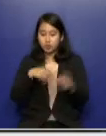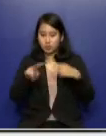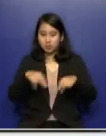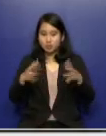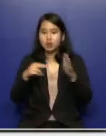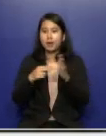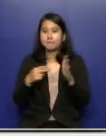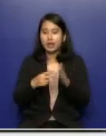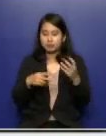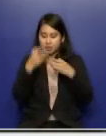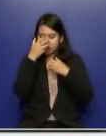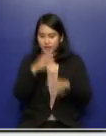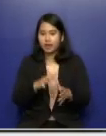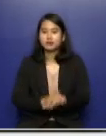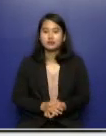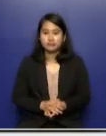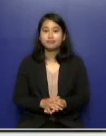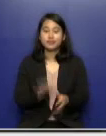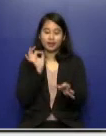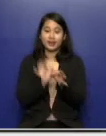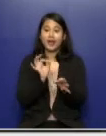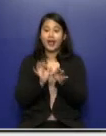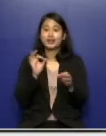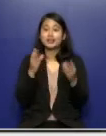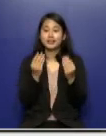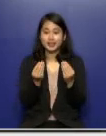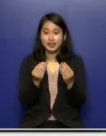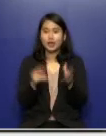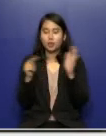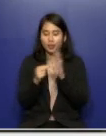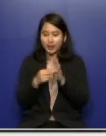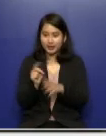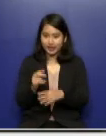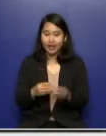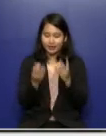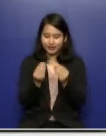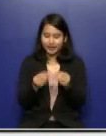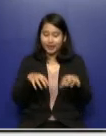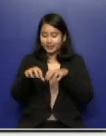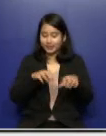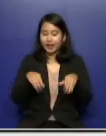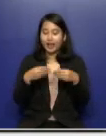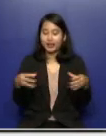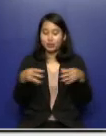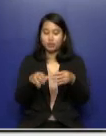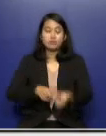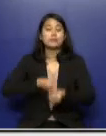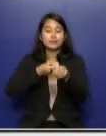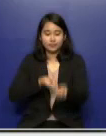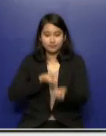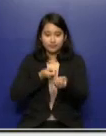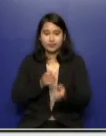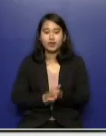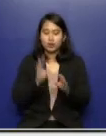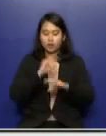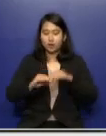ก็มีที่ไปที่มาเรื่องธนาคารที่ดินเป็นส่วนหนึ่งของการหาที่ดินให้กับเกษตรกรนอกเหนือจากโคร